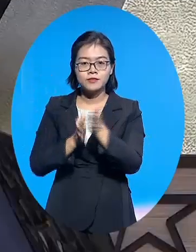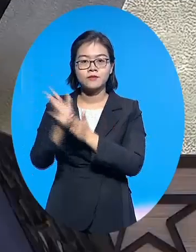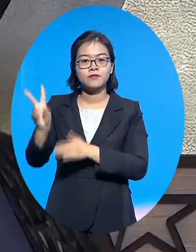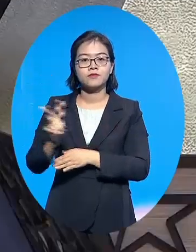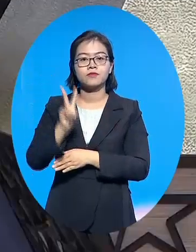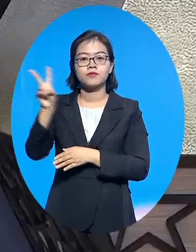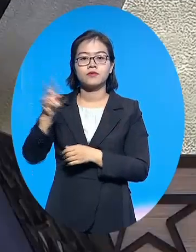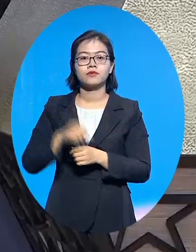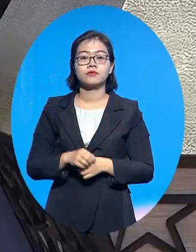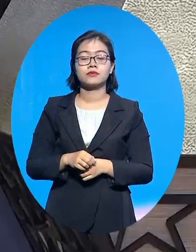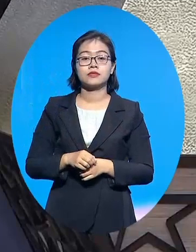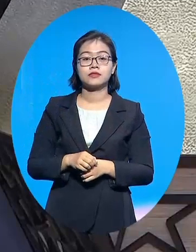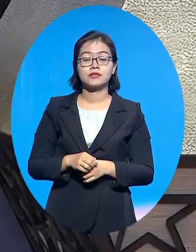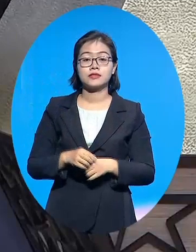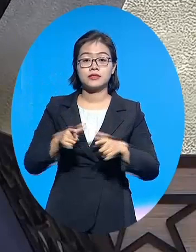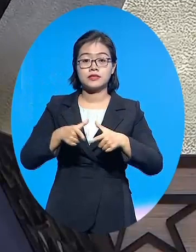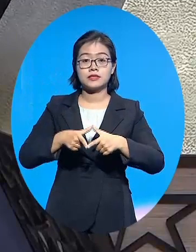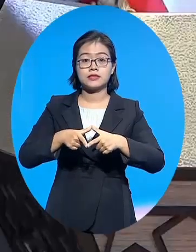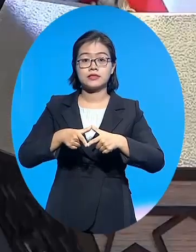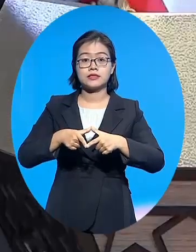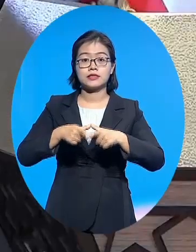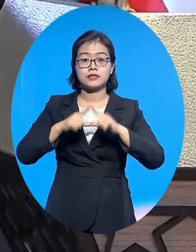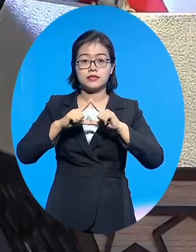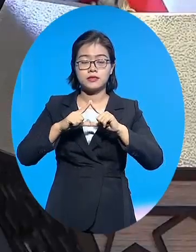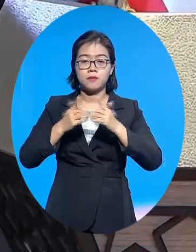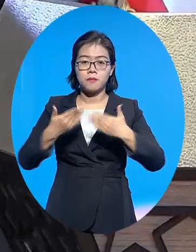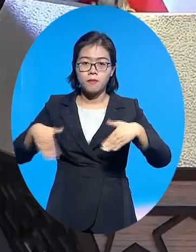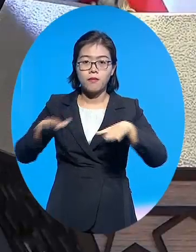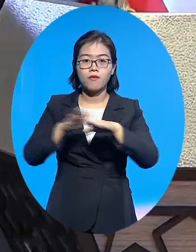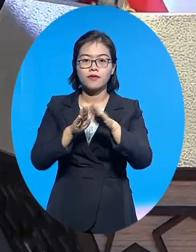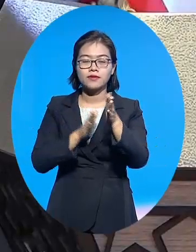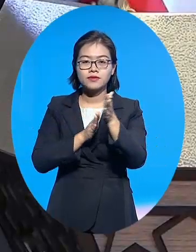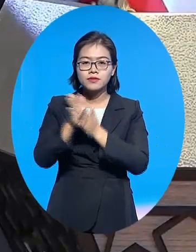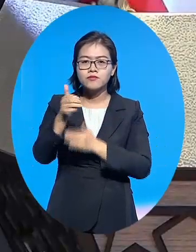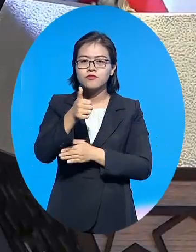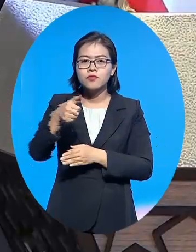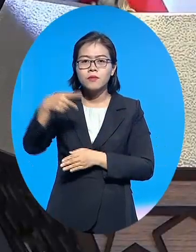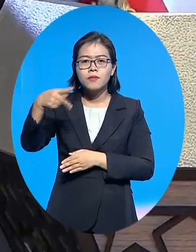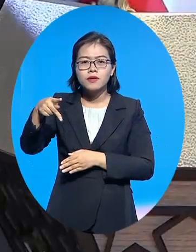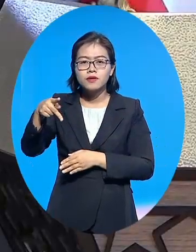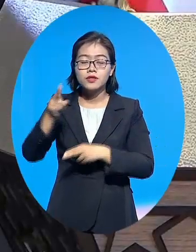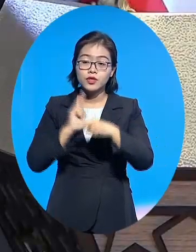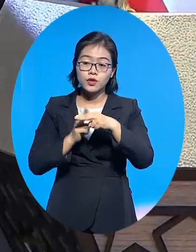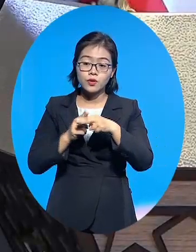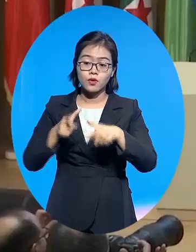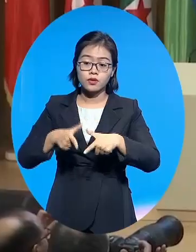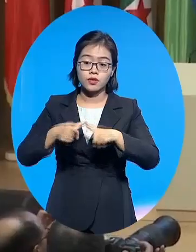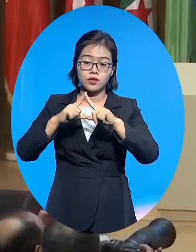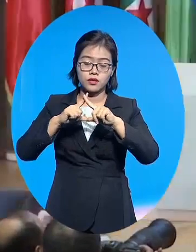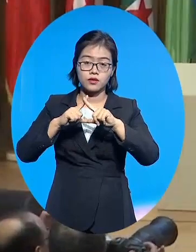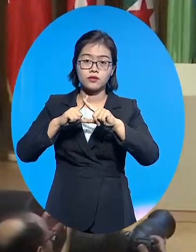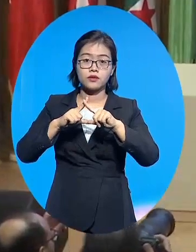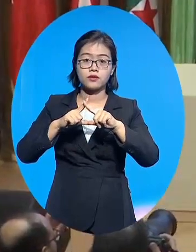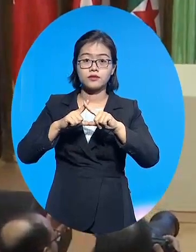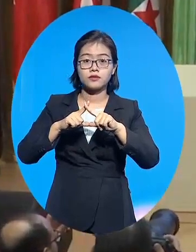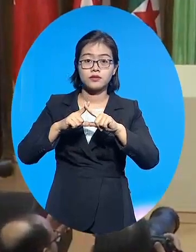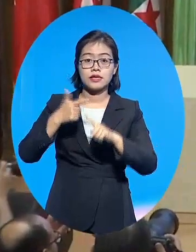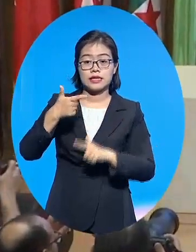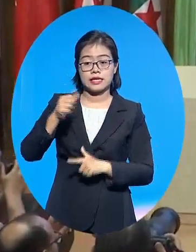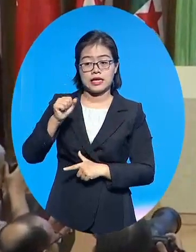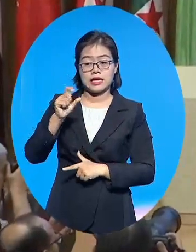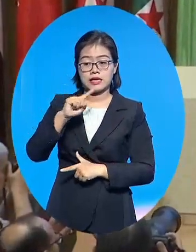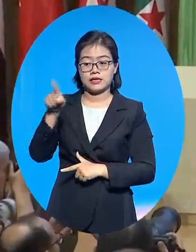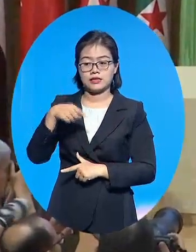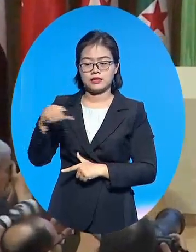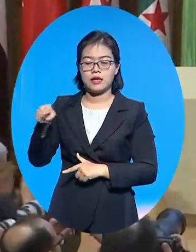vệ lên án việc Israel sử dụng vũ lực đối với Người Palestine và yêu cầu Israel dỡ bỏ việc Phong tỏa gaza mặc dù vậy